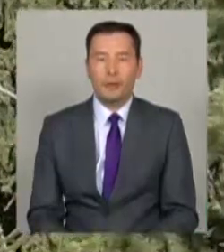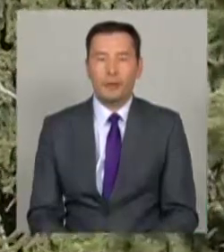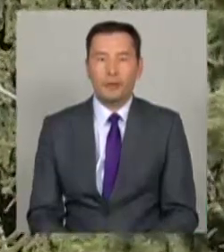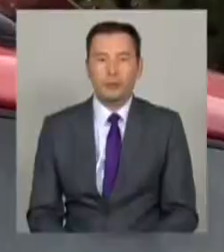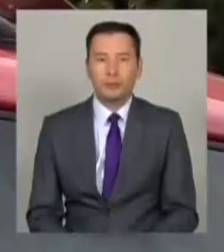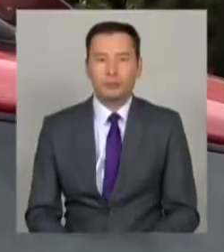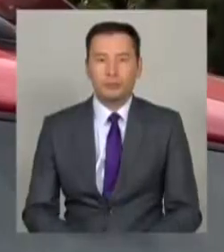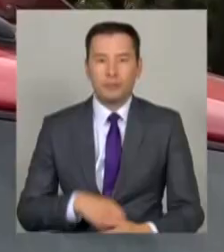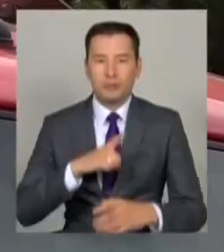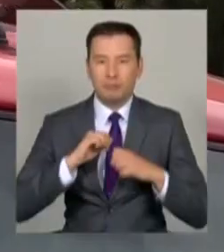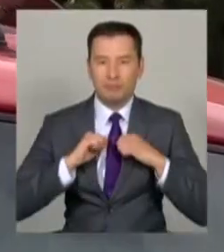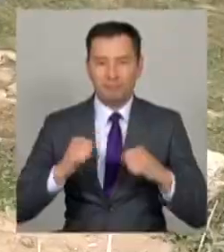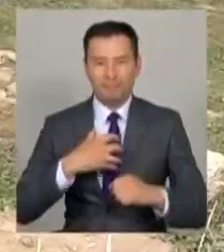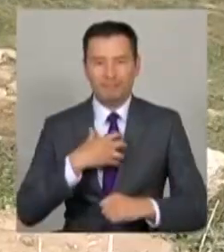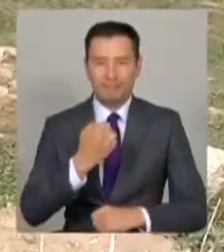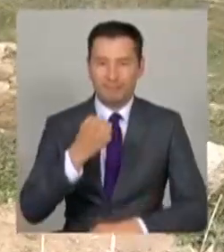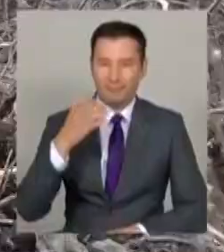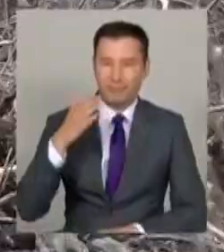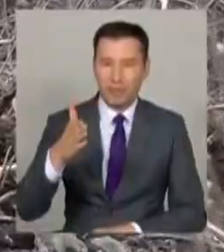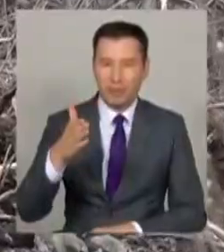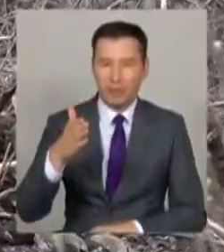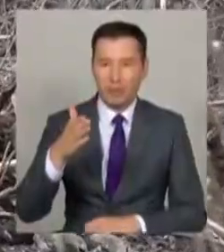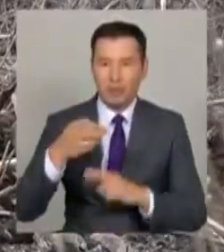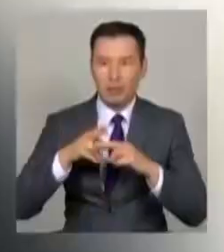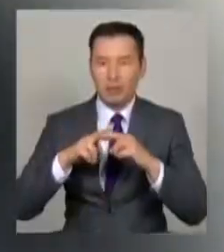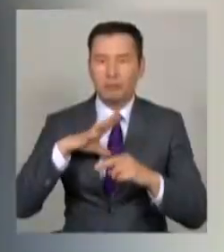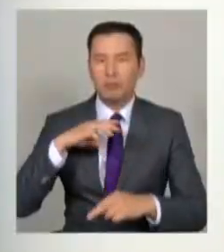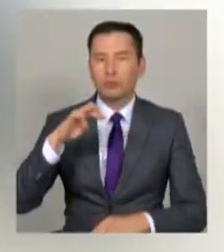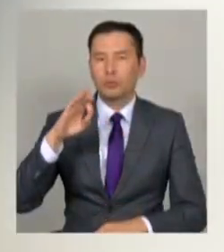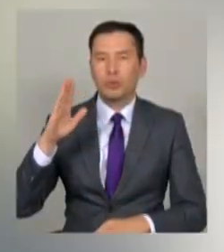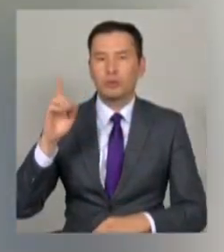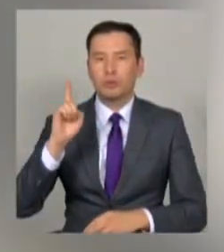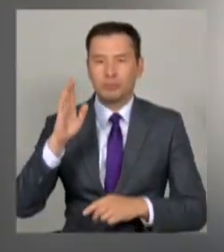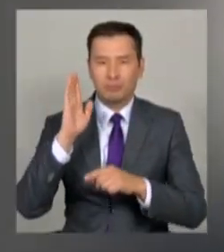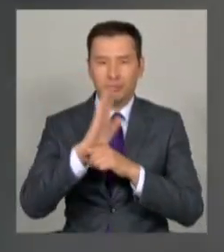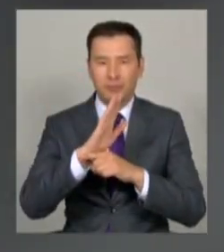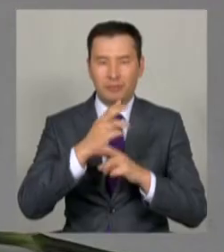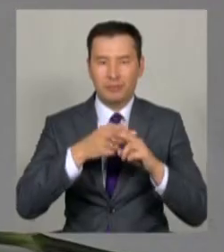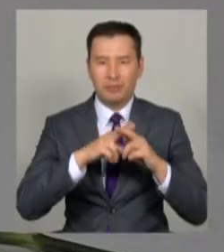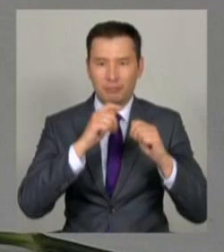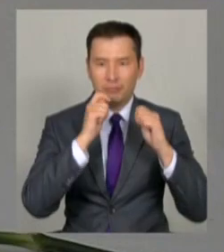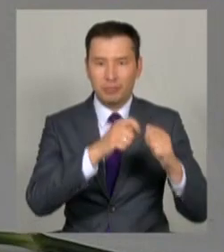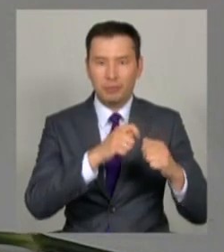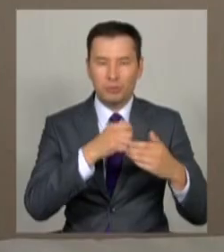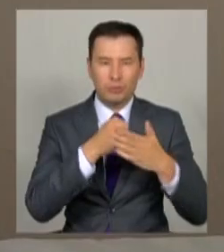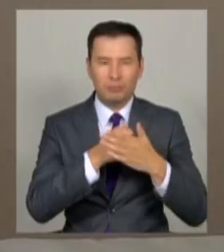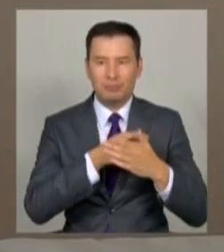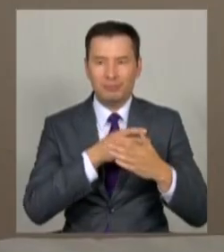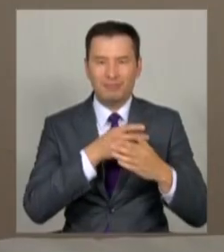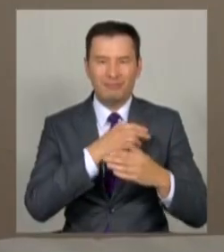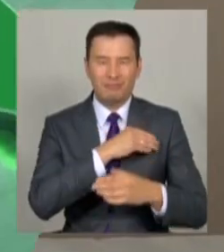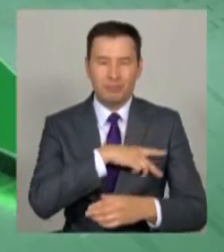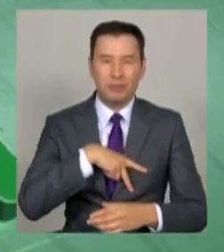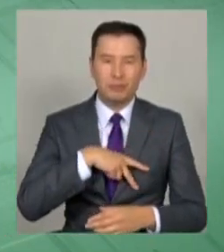За отвагу и самоотверженность Касым-Жомарт Токаев посмертно наградил погибшего на службе пожарного из Алматы Арслана